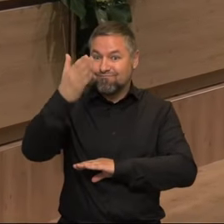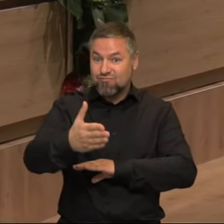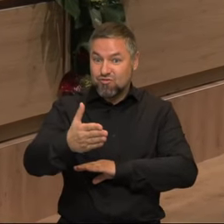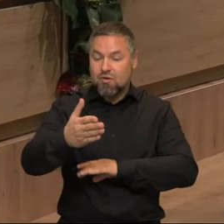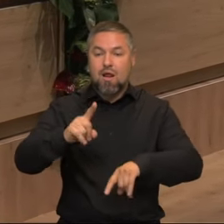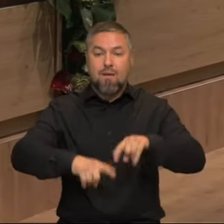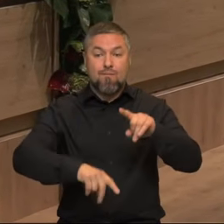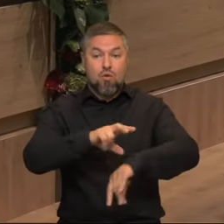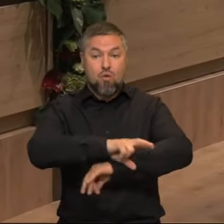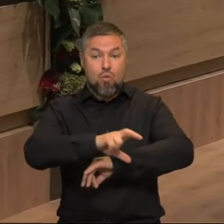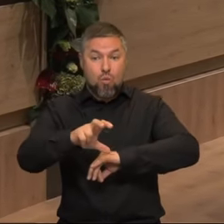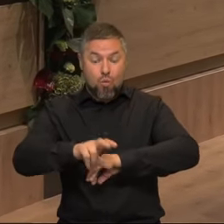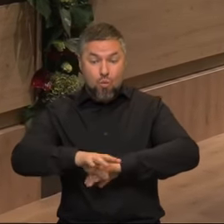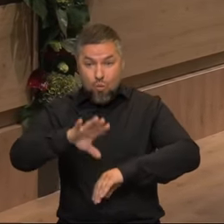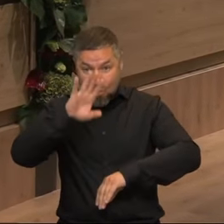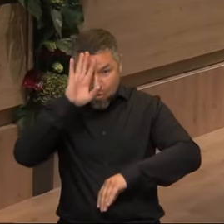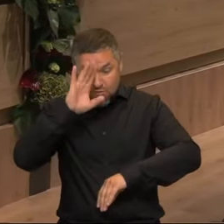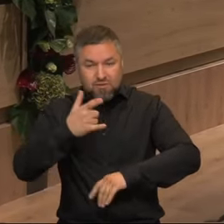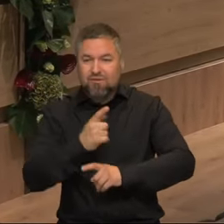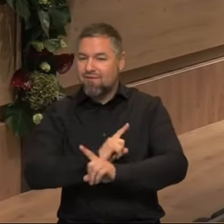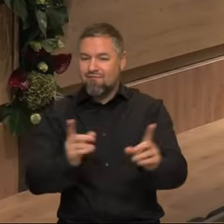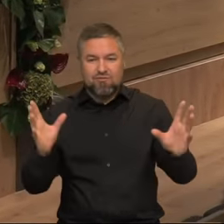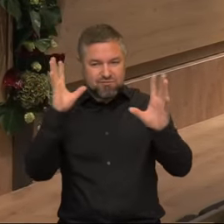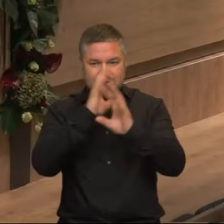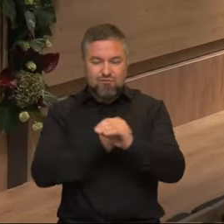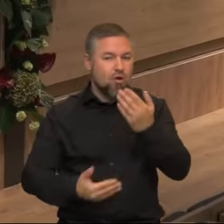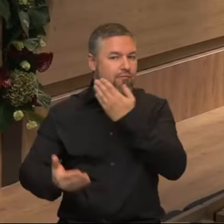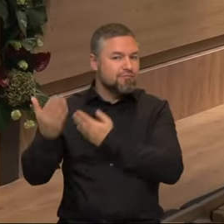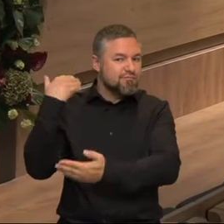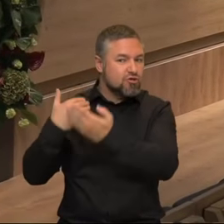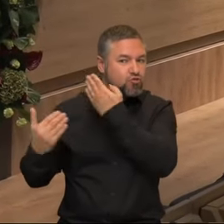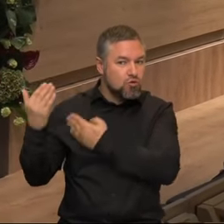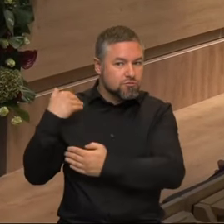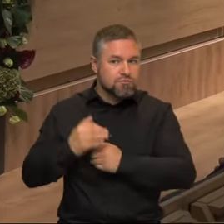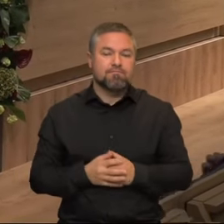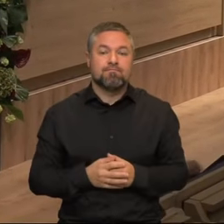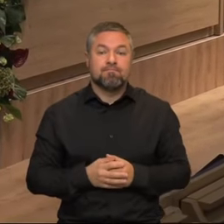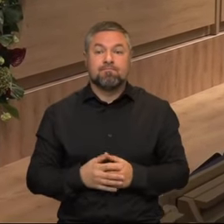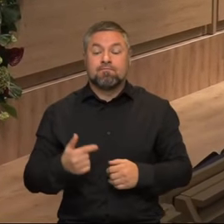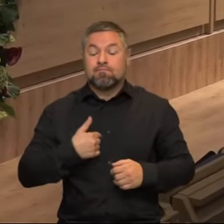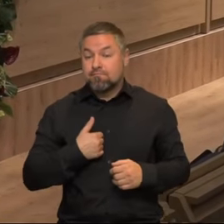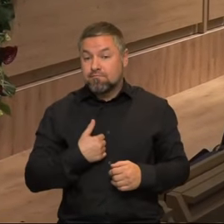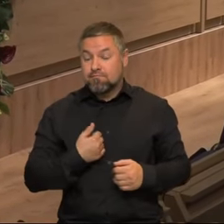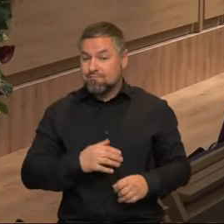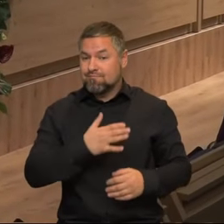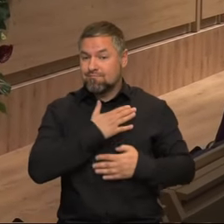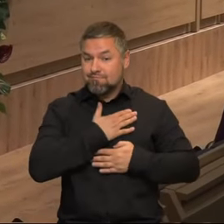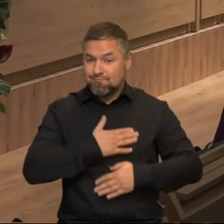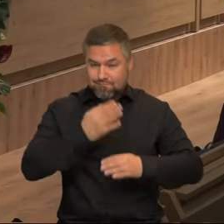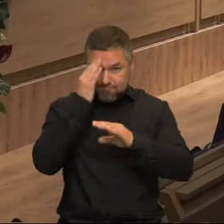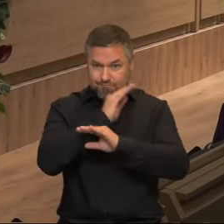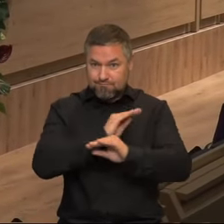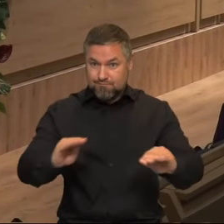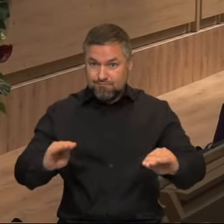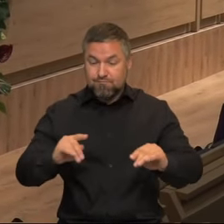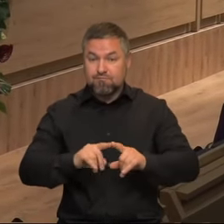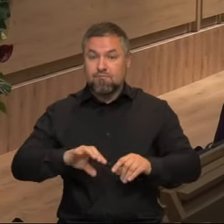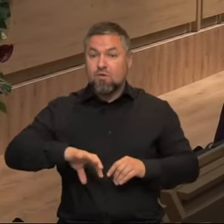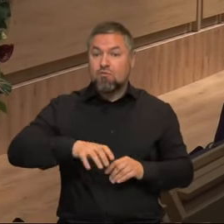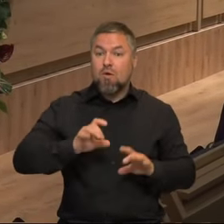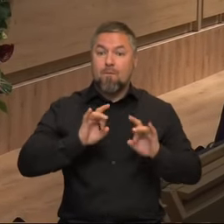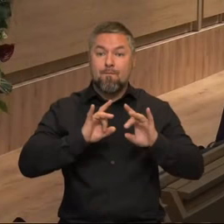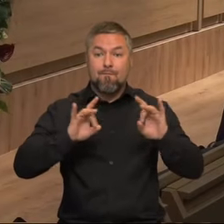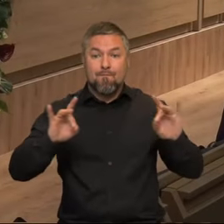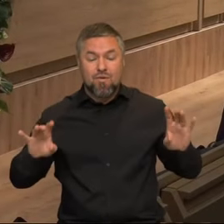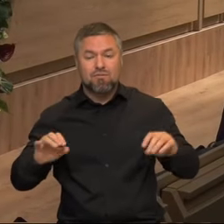ale Politechnice Łódzkiej nie wolno zapominać o przeszłości. Jest mi niezmiernie miło poinformować, że zaszczytne grono